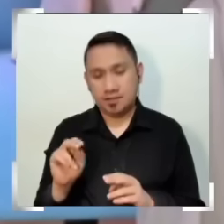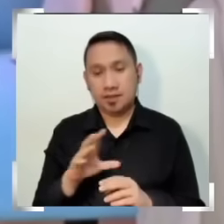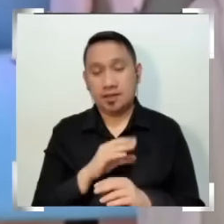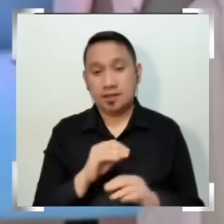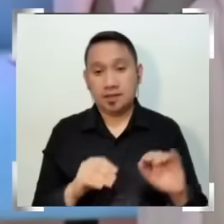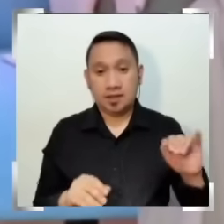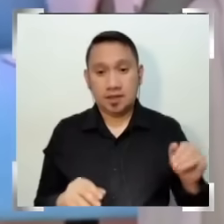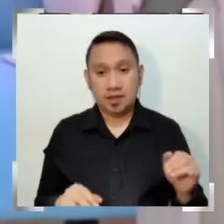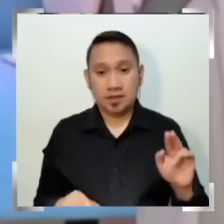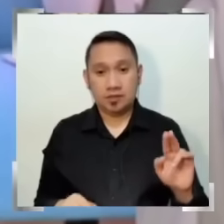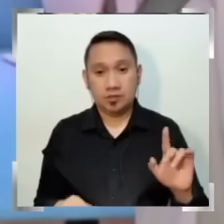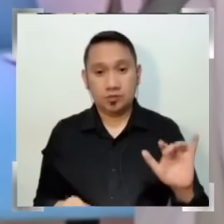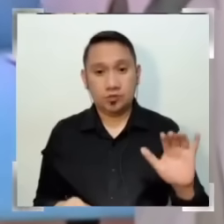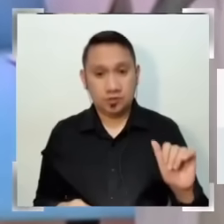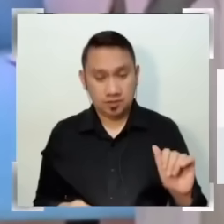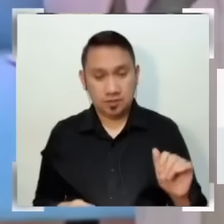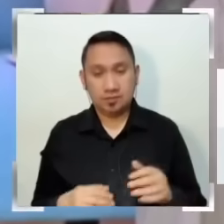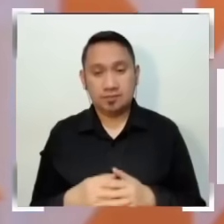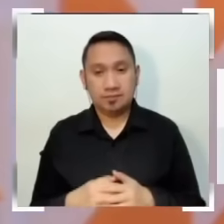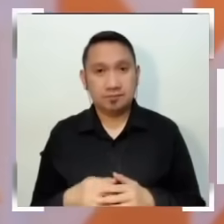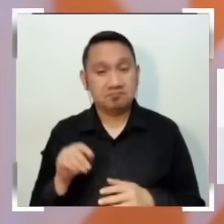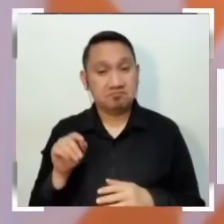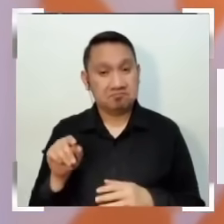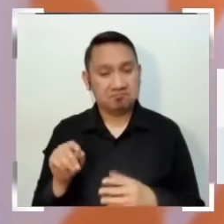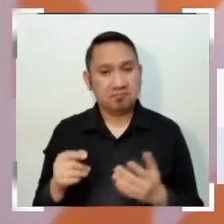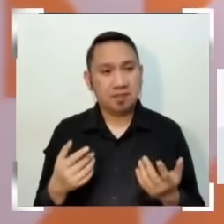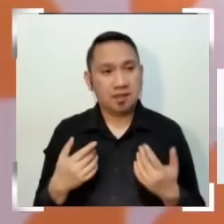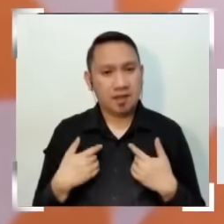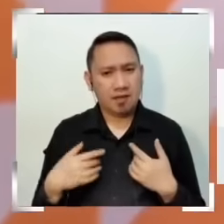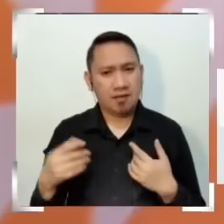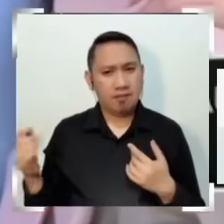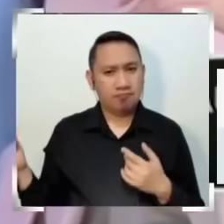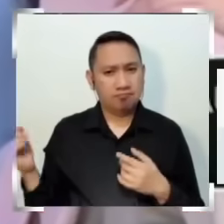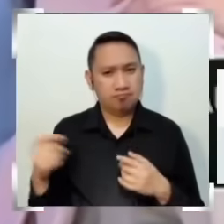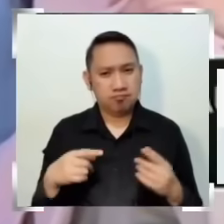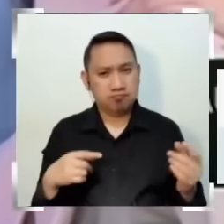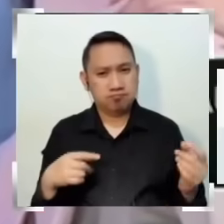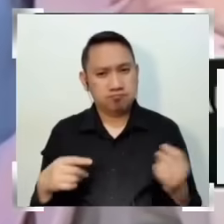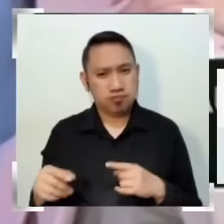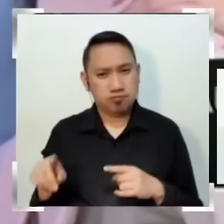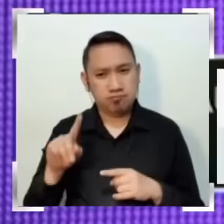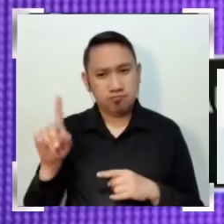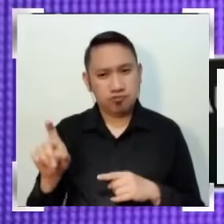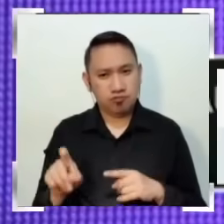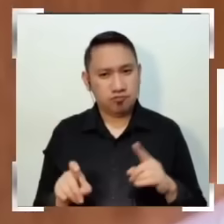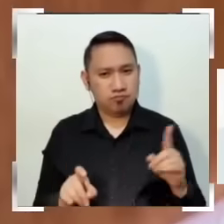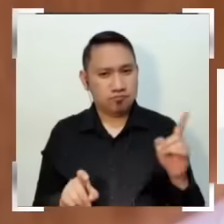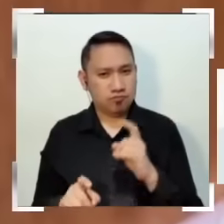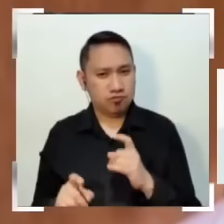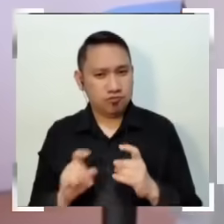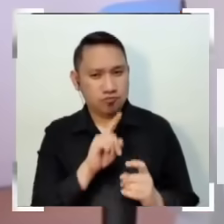Boy Abunda. Sa isang punto, nagkabatuan pa ng tanong ang dalawa sa isa't isa.